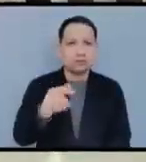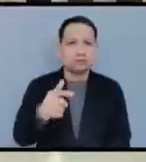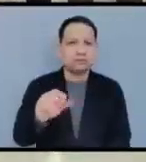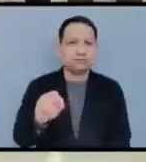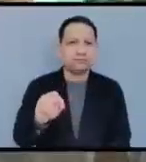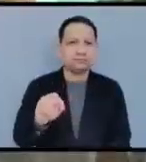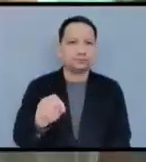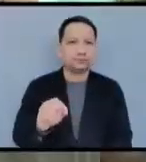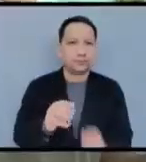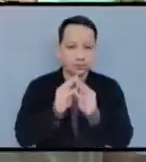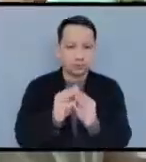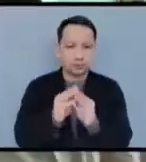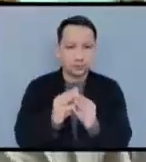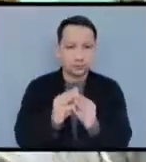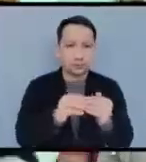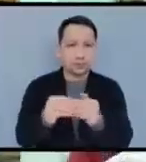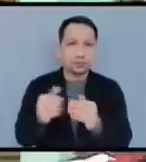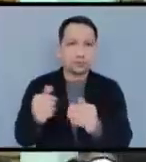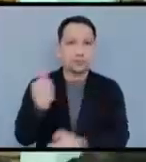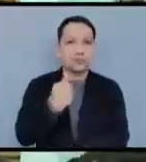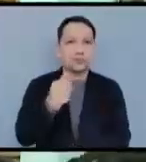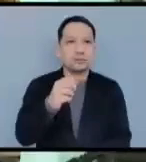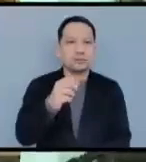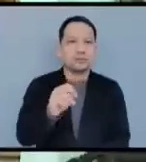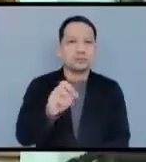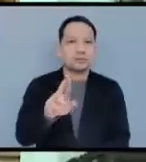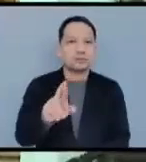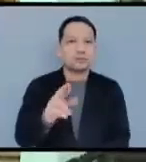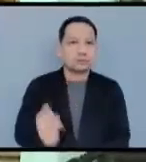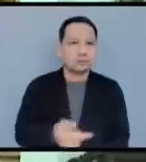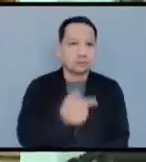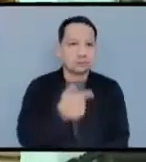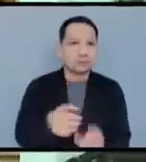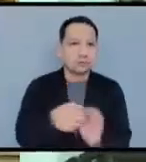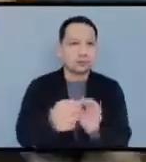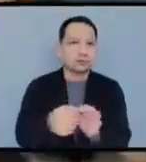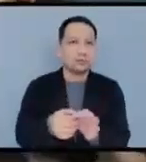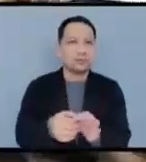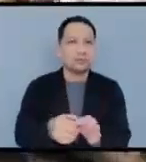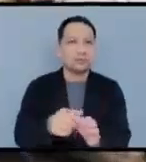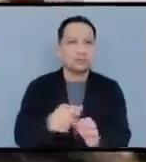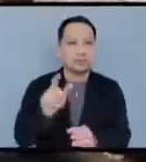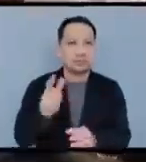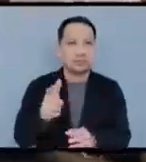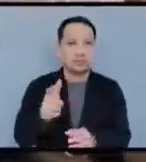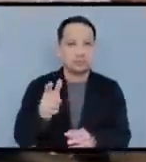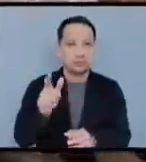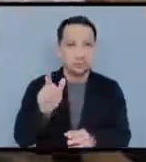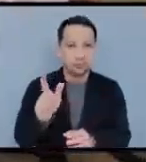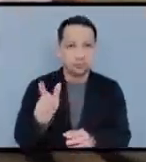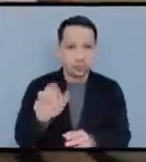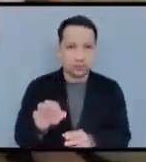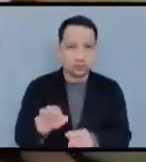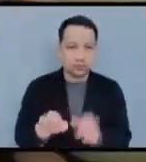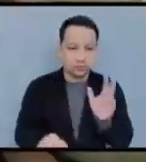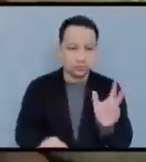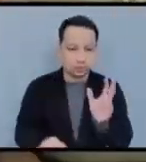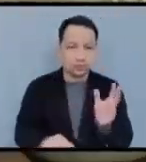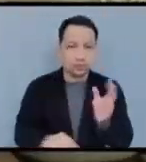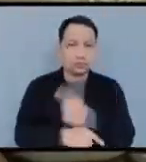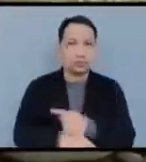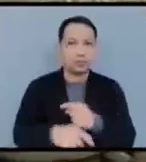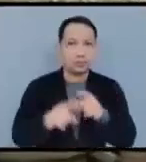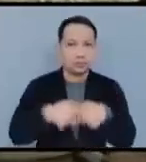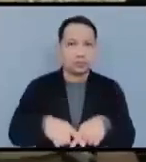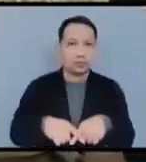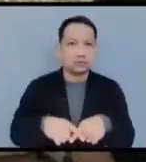Muslim Religious Leader of Metro Manila, tatagal na ang Ramadan ng 29 or 30 days depende sa buwan. Sa panahon